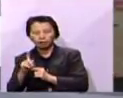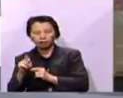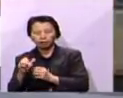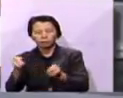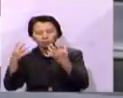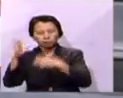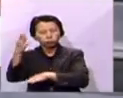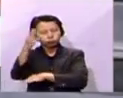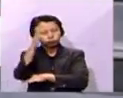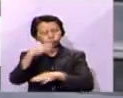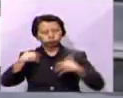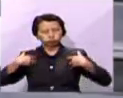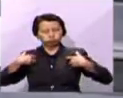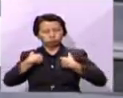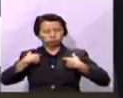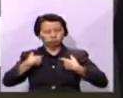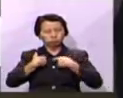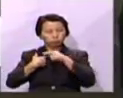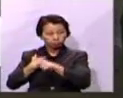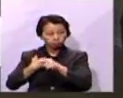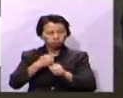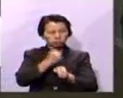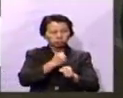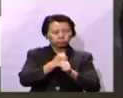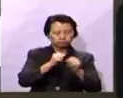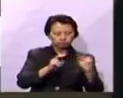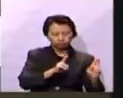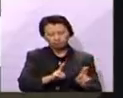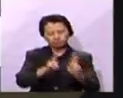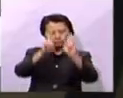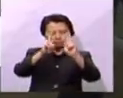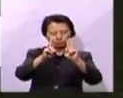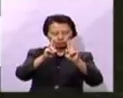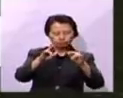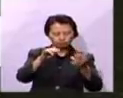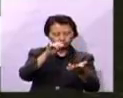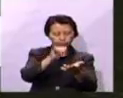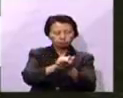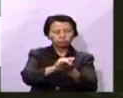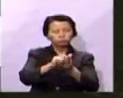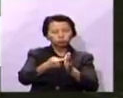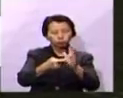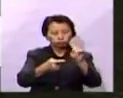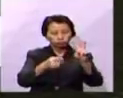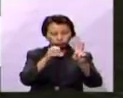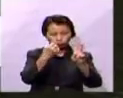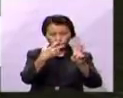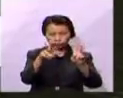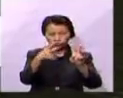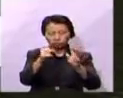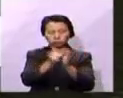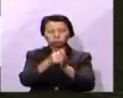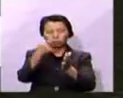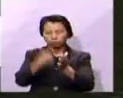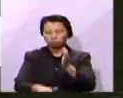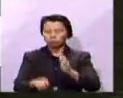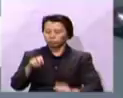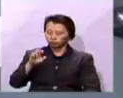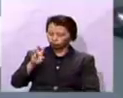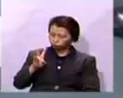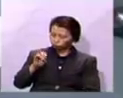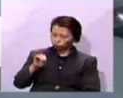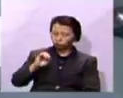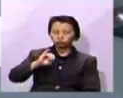pelbagai flora dan fauna. Kerja menaik taraf lapangan terbang ini bermula pada 2013 dengan kos RM70